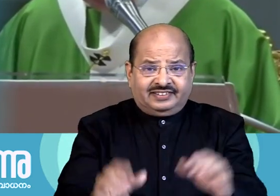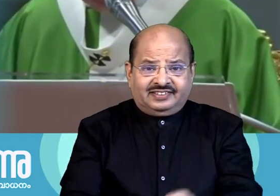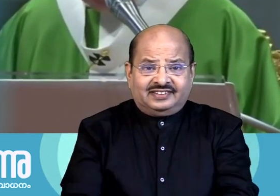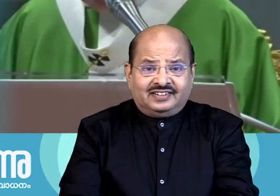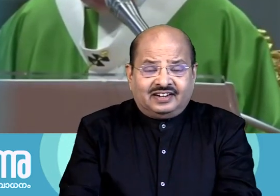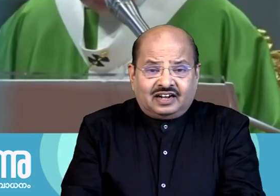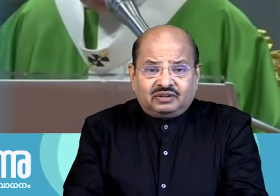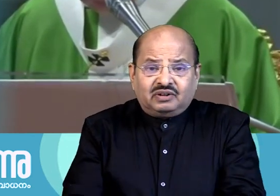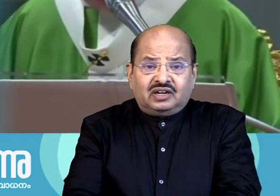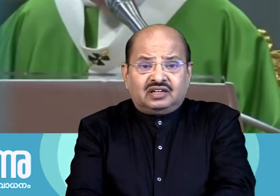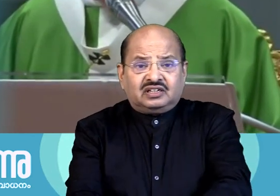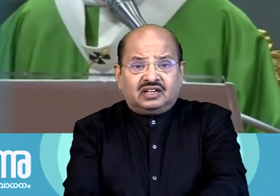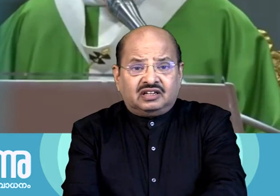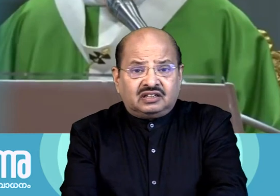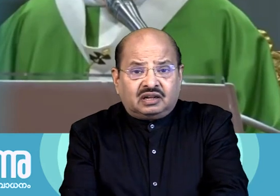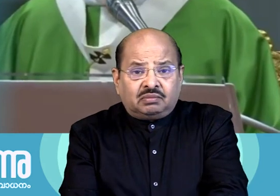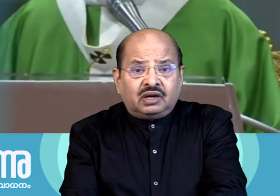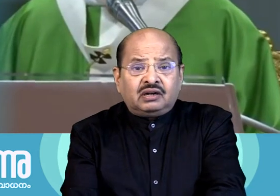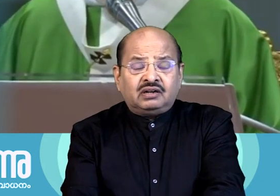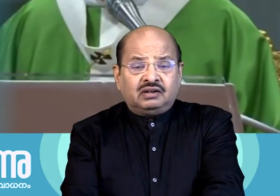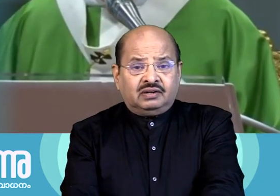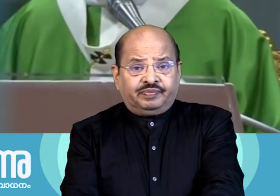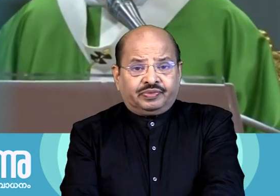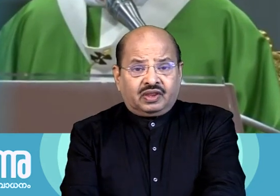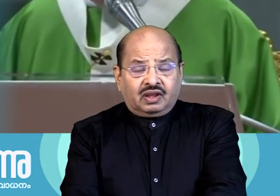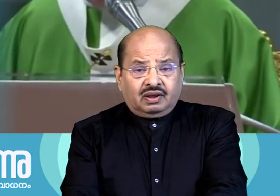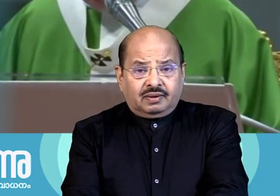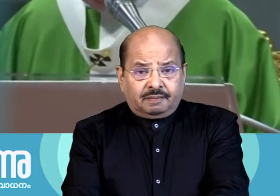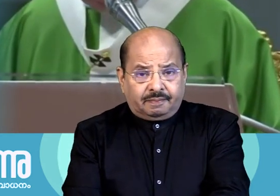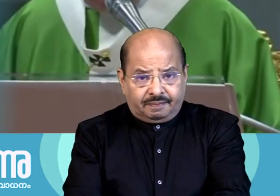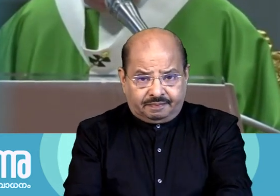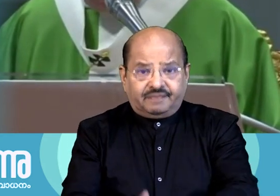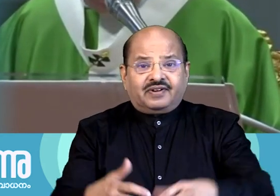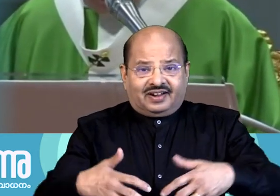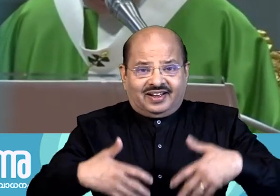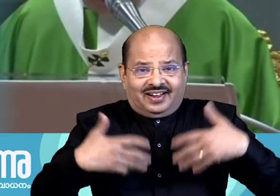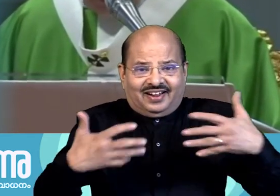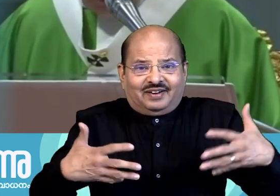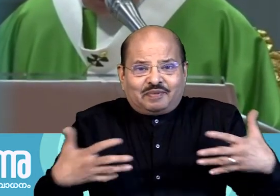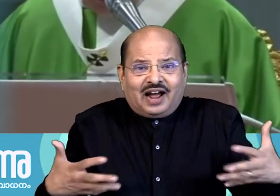ആണ്. അതുകൊണ്ട് ഇന്ന് നമ്മൾ